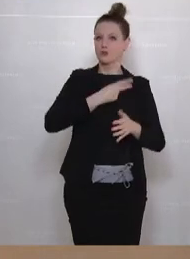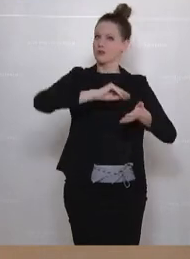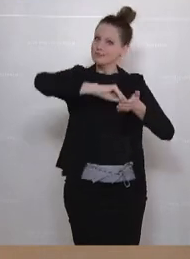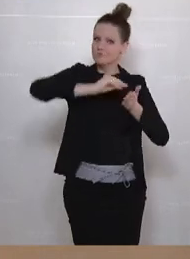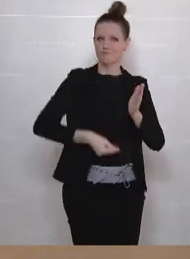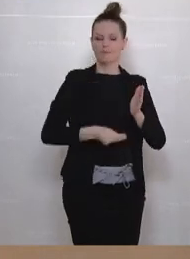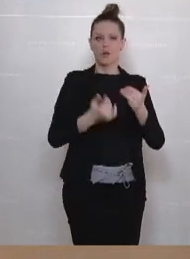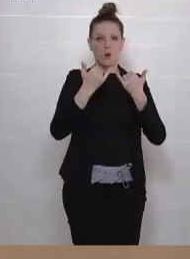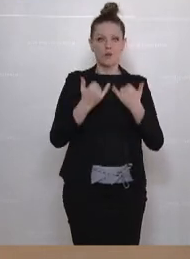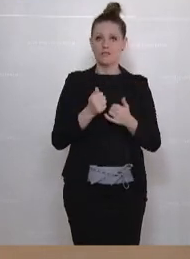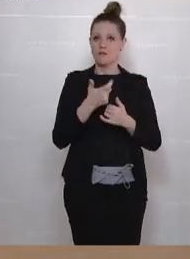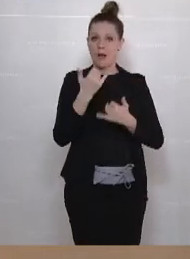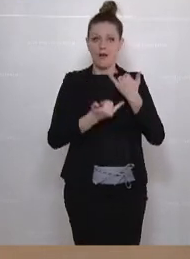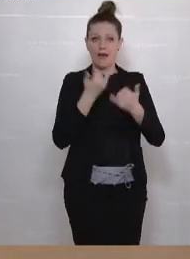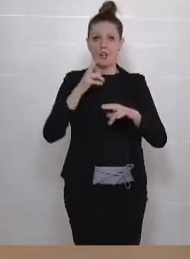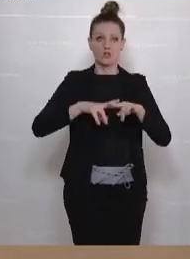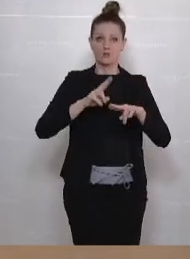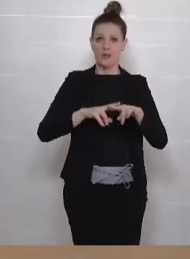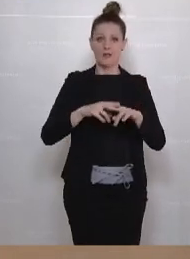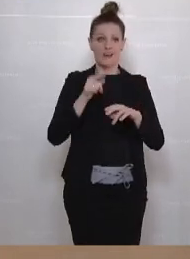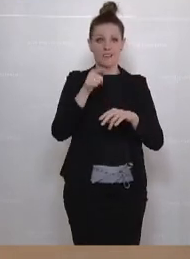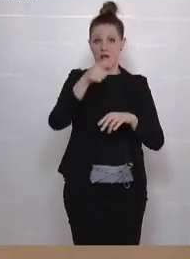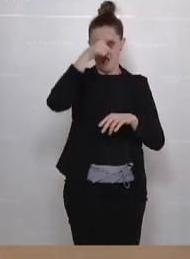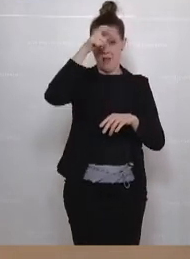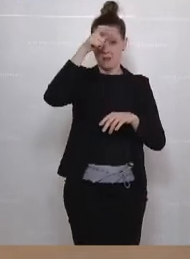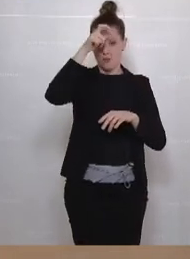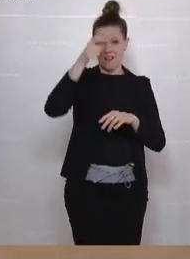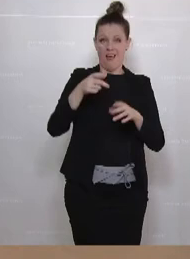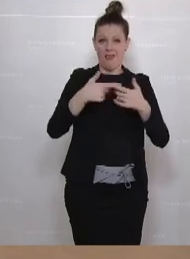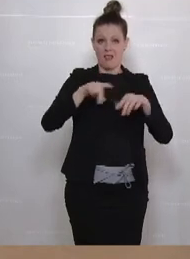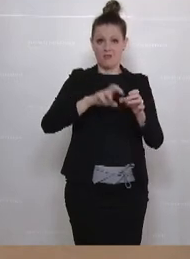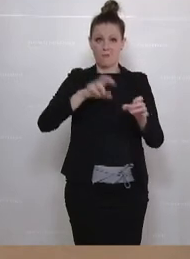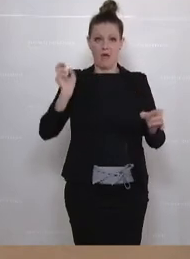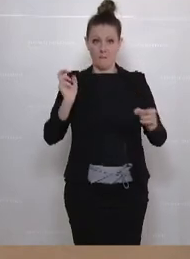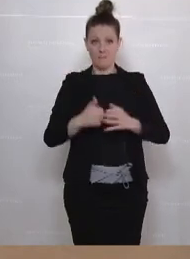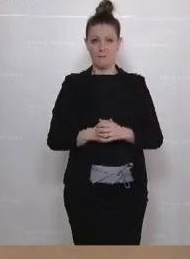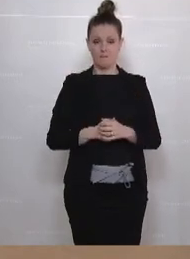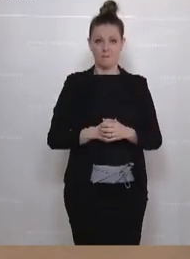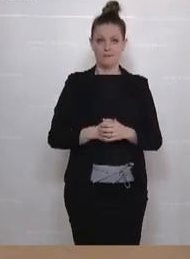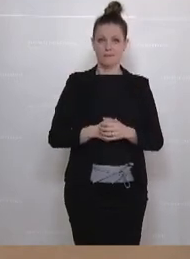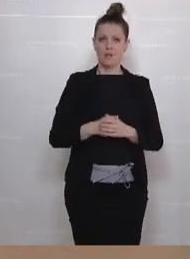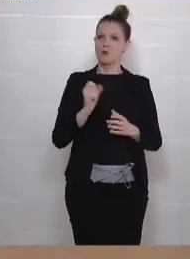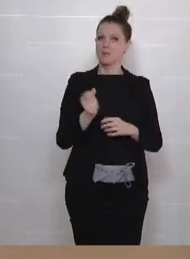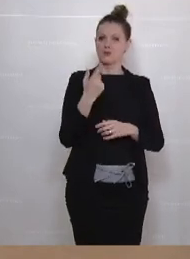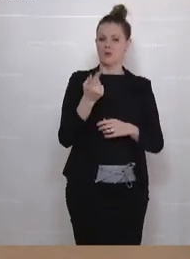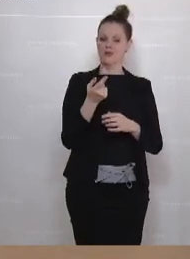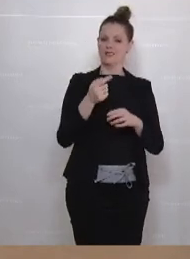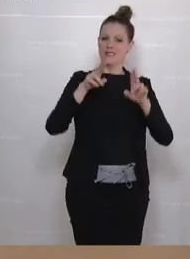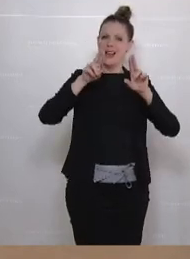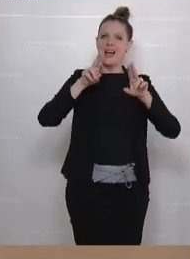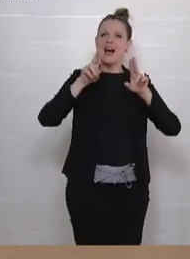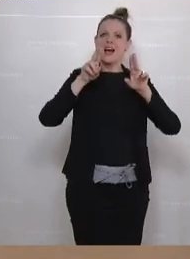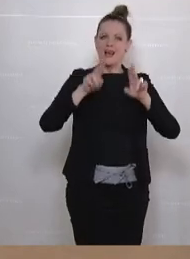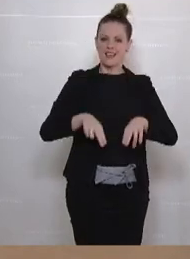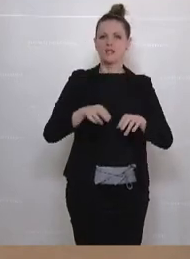unterzeichnet und jetzt, wenige Jahre später, tritt genau dieses Land wieder aus. Und ja, auch gerade die Rechte der